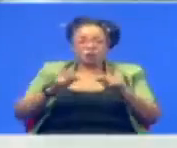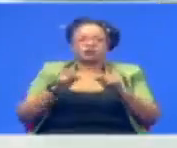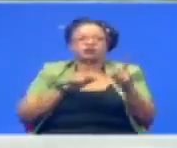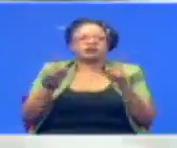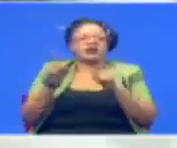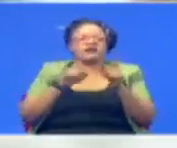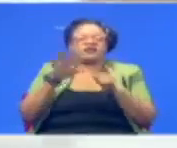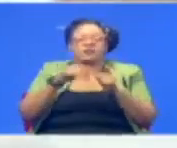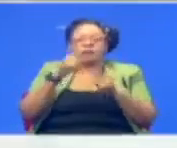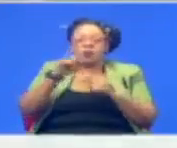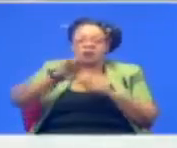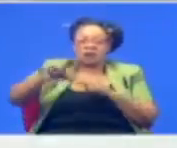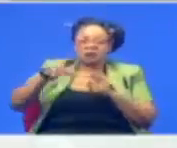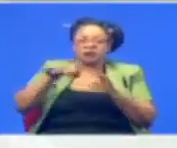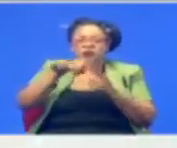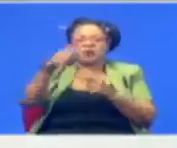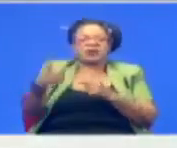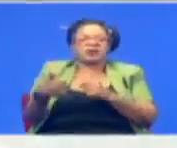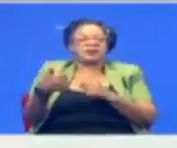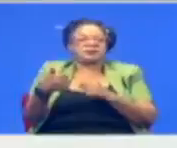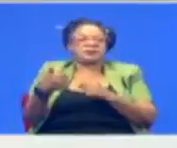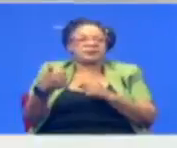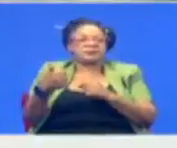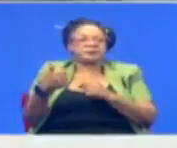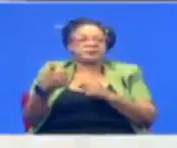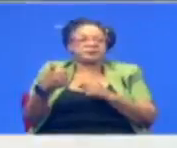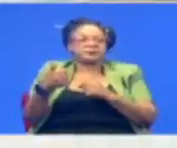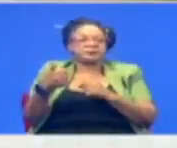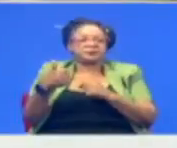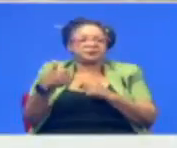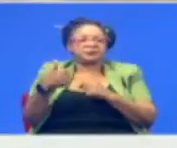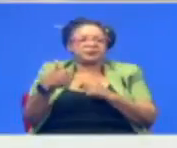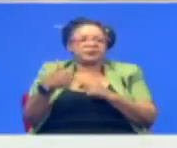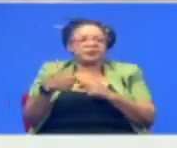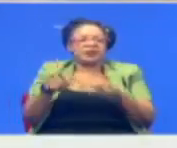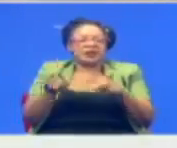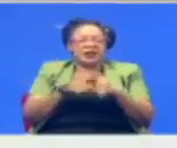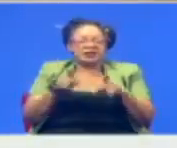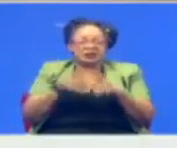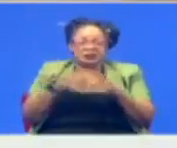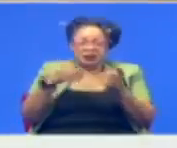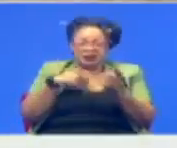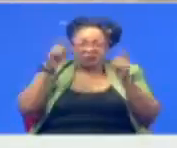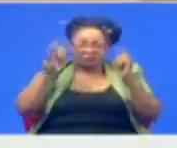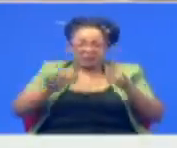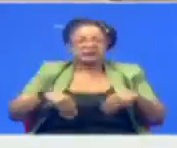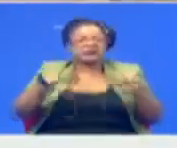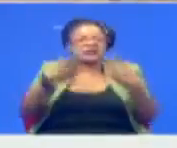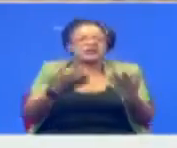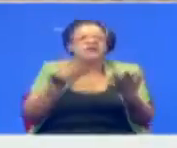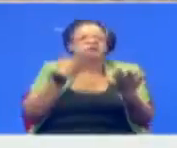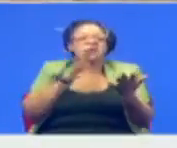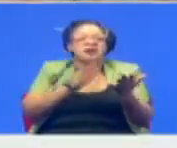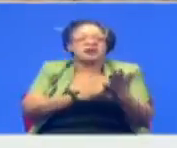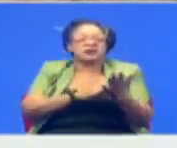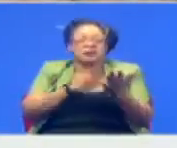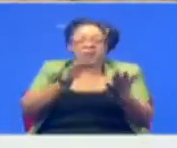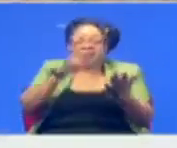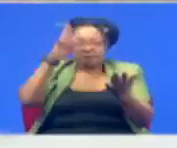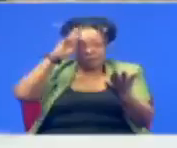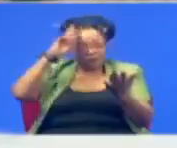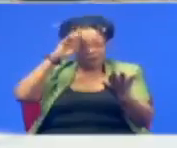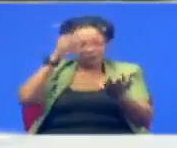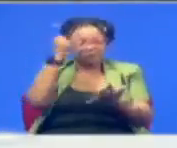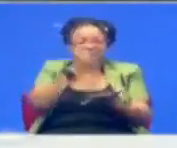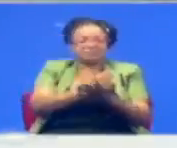kaunti moja hadi nyingine. Abiria asiyetoa huduma muhimu sasa atatakiwa kutoa barua iliyoidhinishwa na kamanda mkuu wa polisi